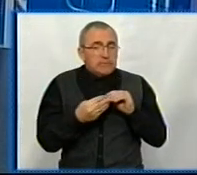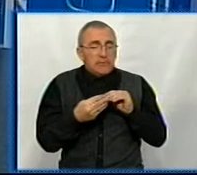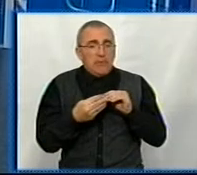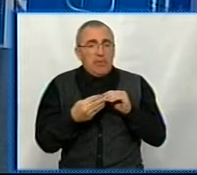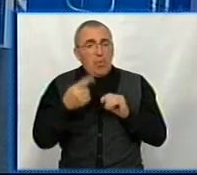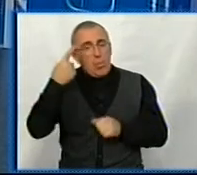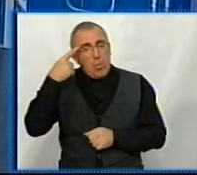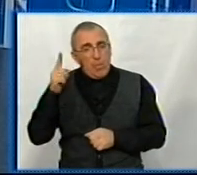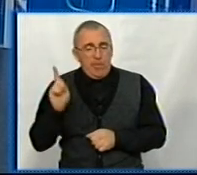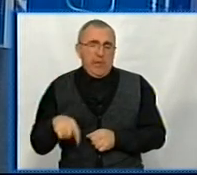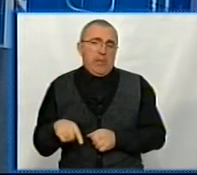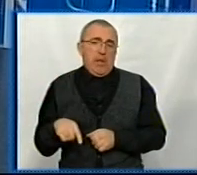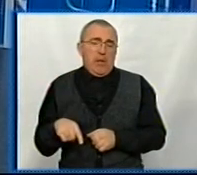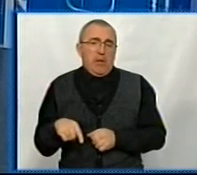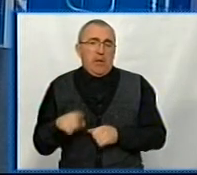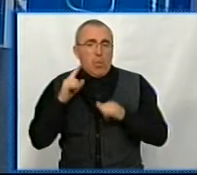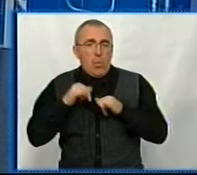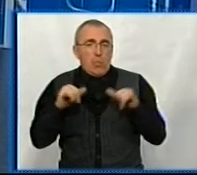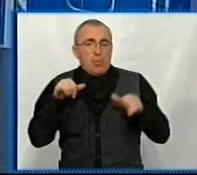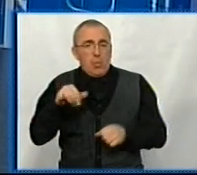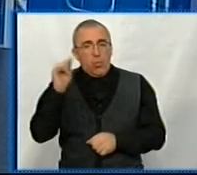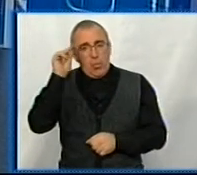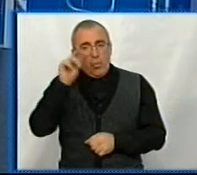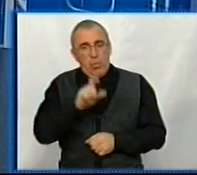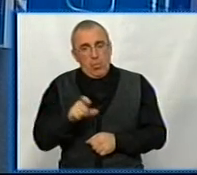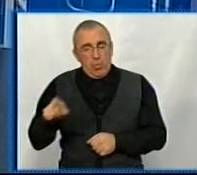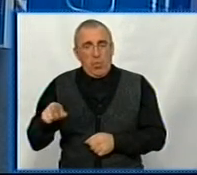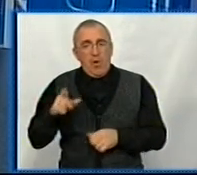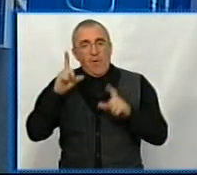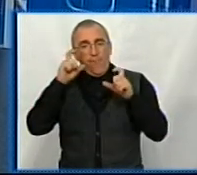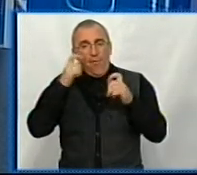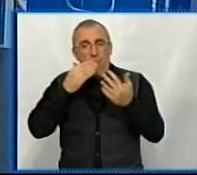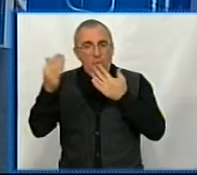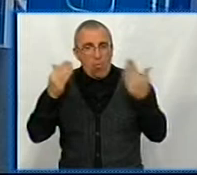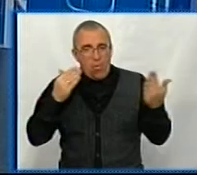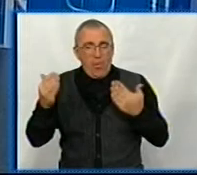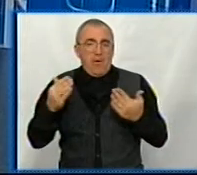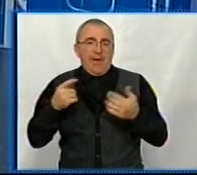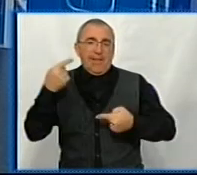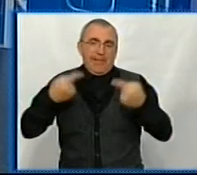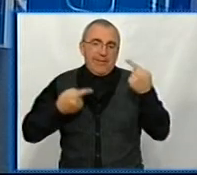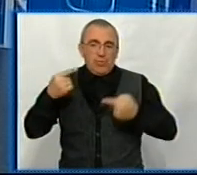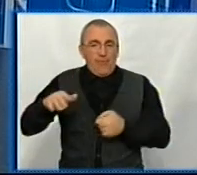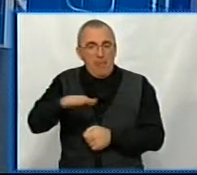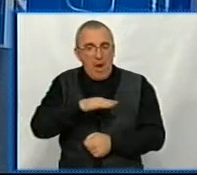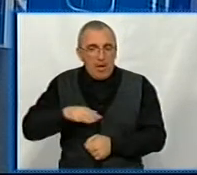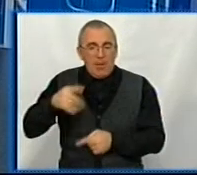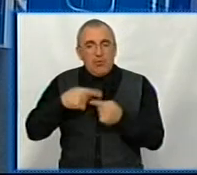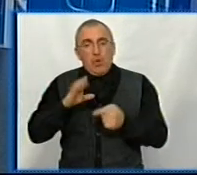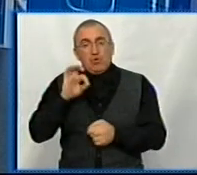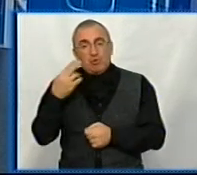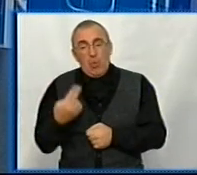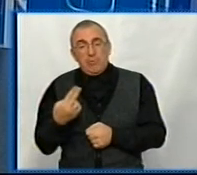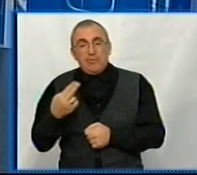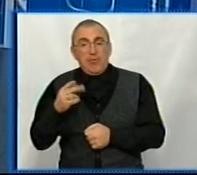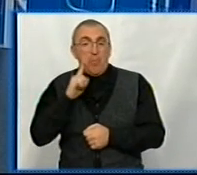аналітично-синтетичні уміння розвивати учнів. Фотогалерея, були дискусійні майданчики і, безумовно, такі соціальні заклики